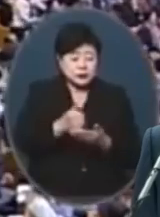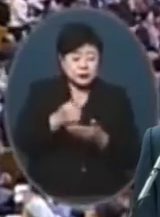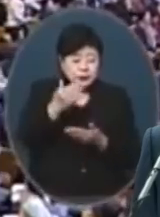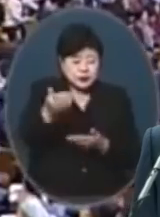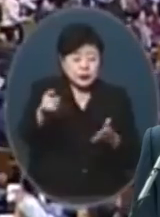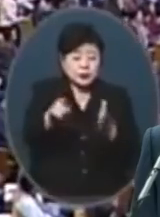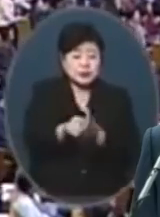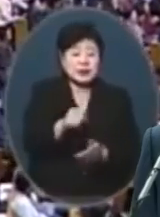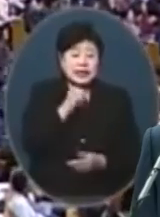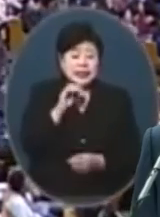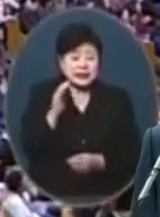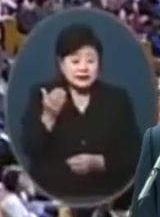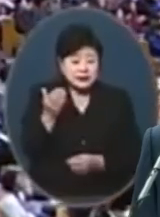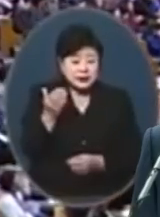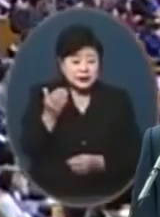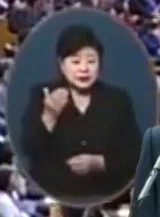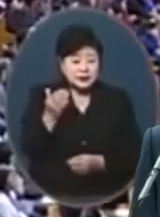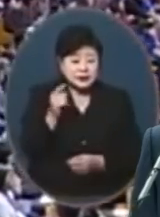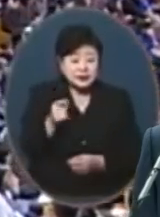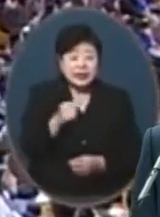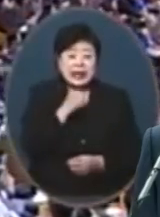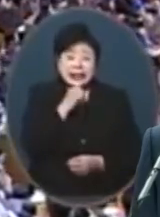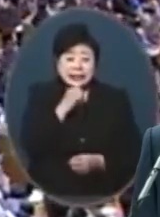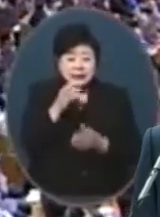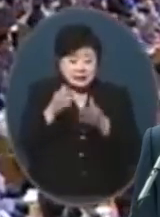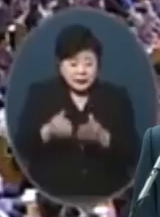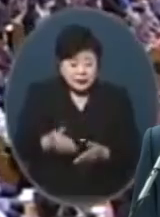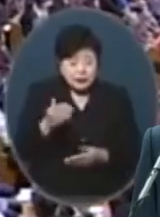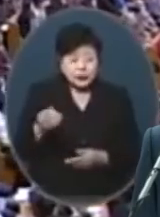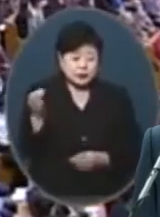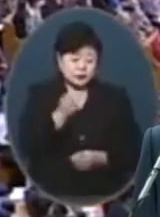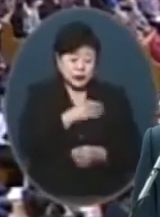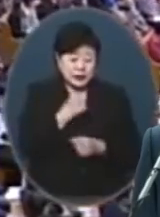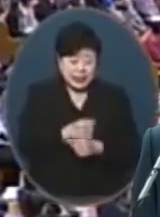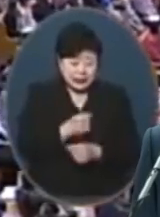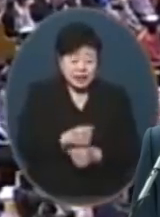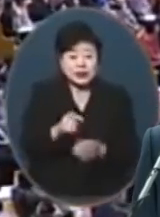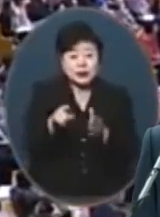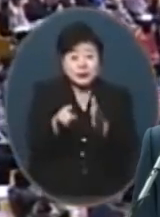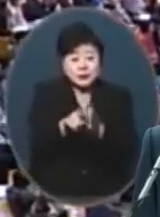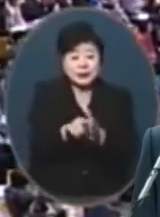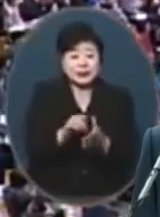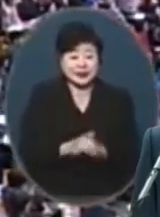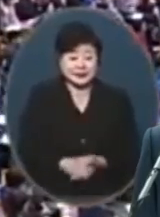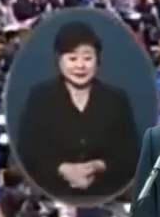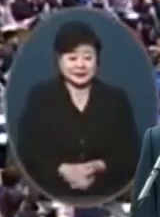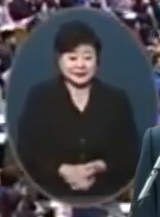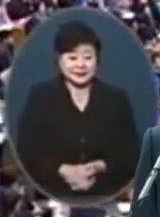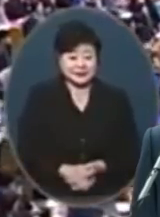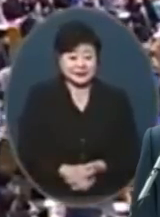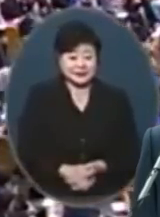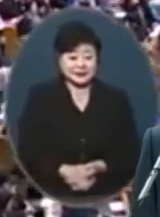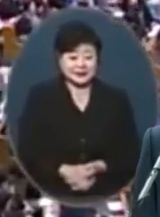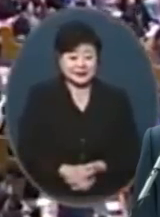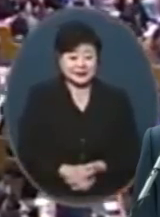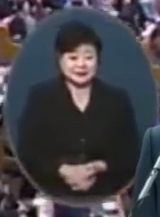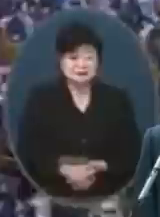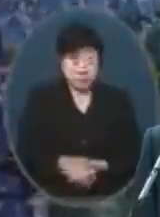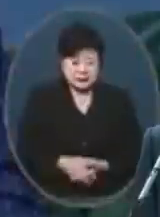위하여 가난하게 됐으면 그의 가난하심으로 인하여 너희가 부요하게 하려 하심이라.